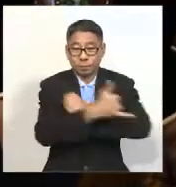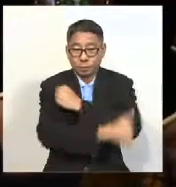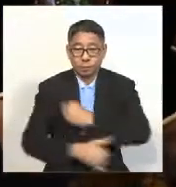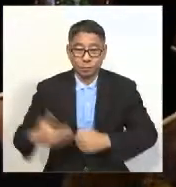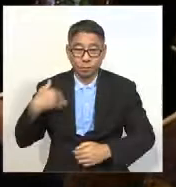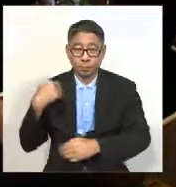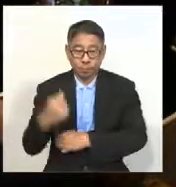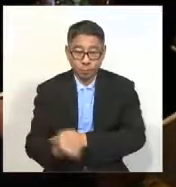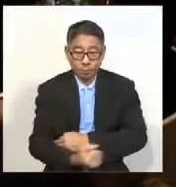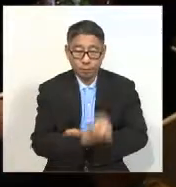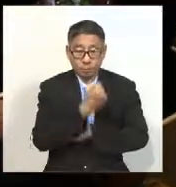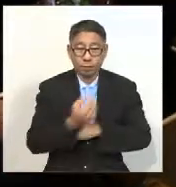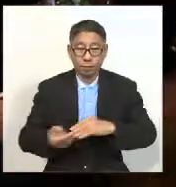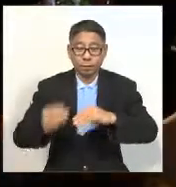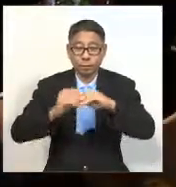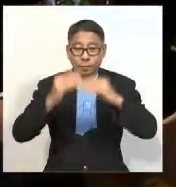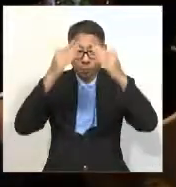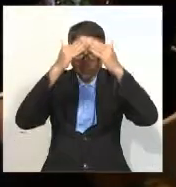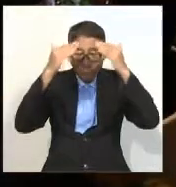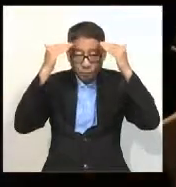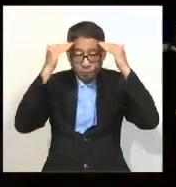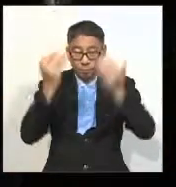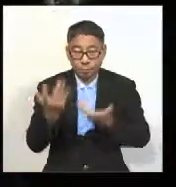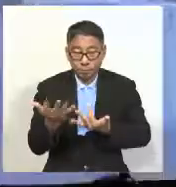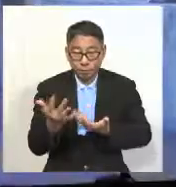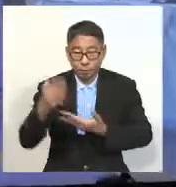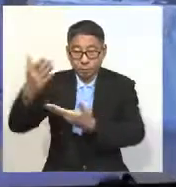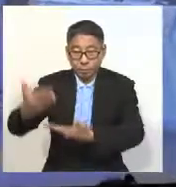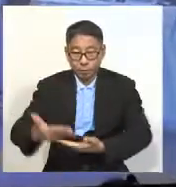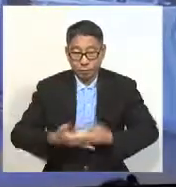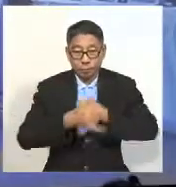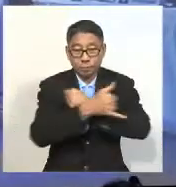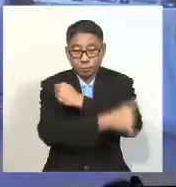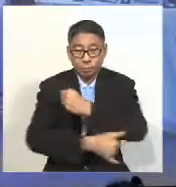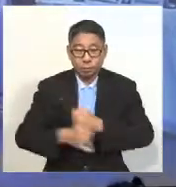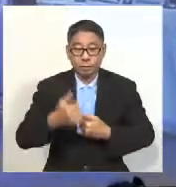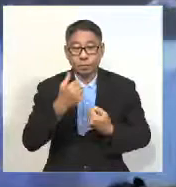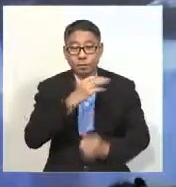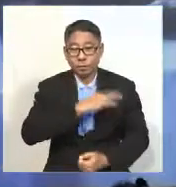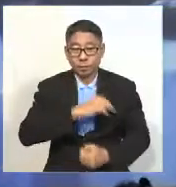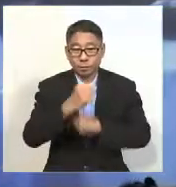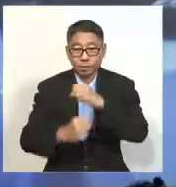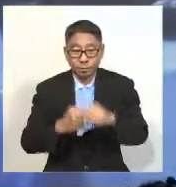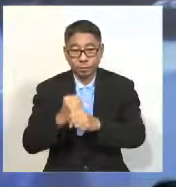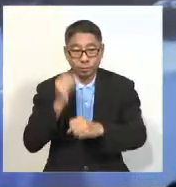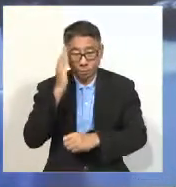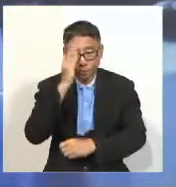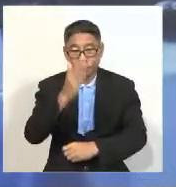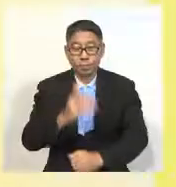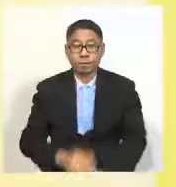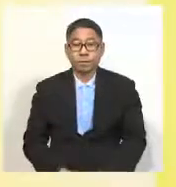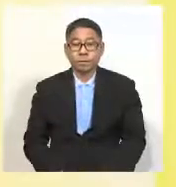ความเข้มแข็งมากขึ้นโดยที่เวียดนามจะรอต้อนรับทุกประเทศสมาชิกภายในเดือนสิงหาคมปีหน้าค่ะ